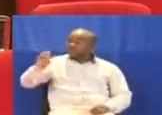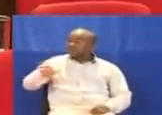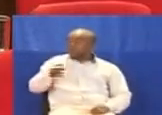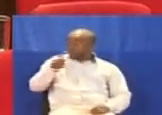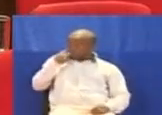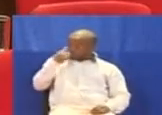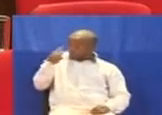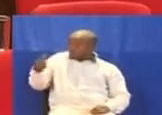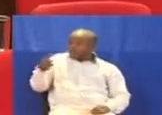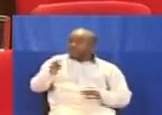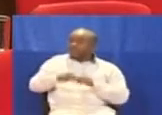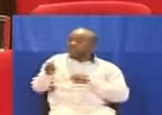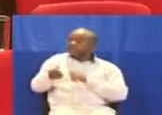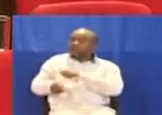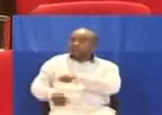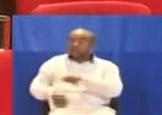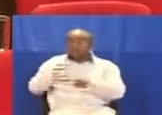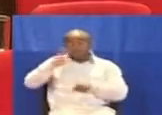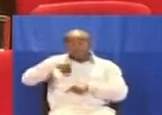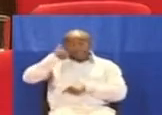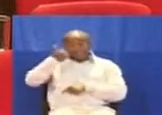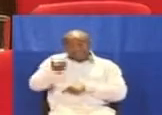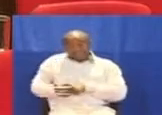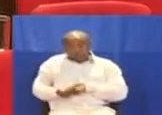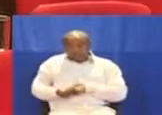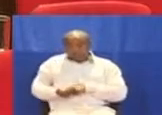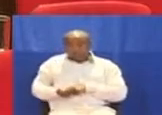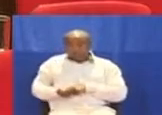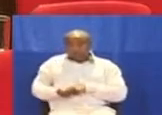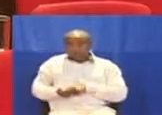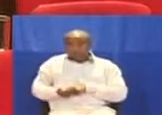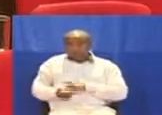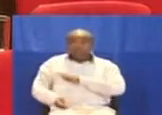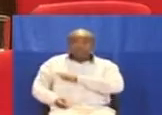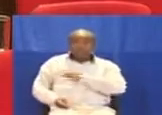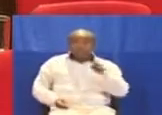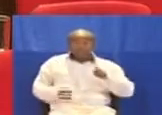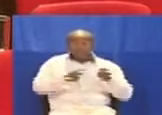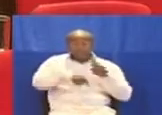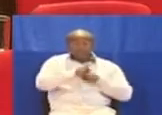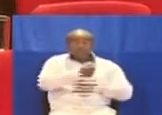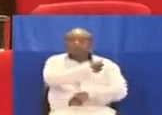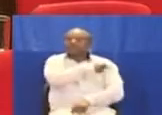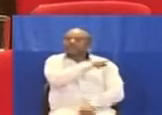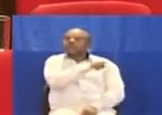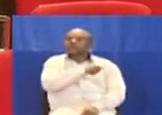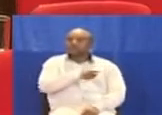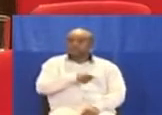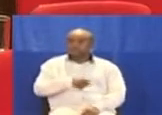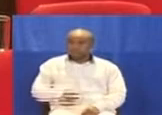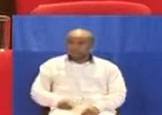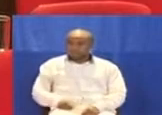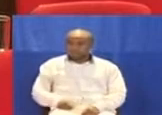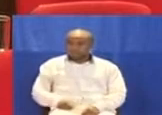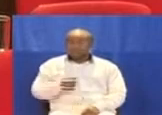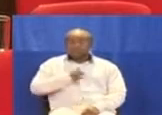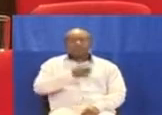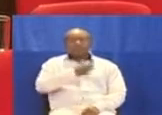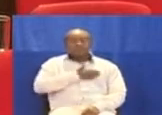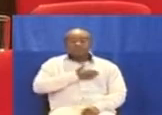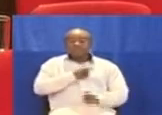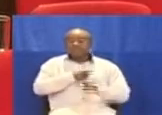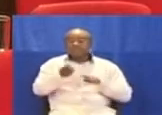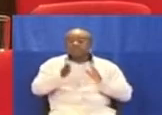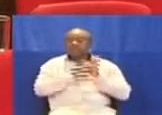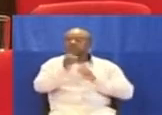Mheshimiwa Spika, nilitoka kesho yake baada ya kusikiliza yale maneno, nilienda St. Camillus. Nilienda pale nilikuwa na pressure